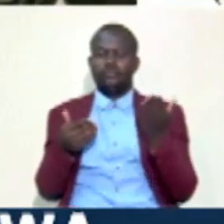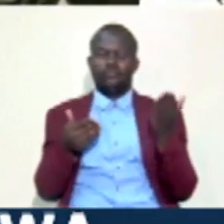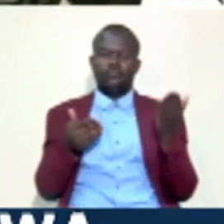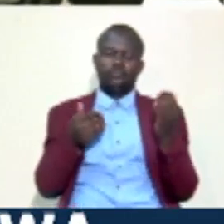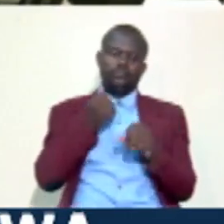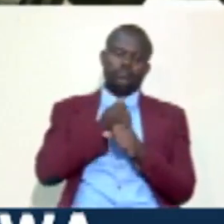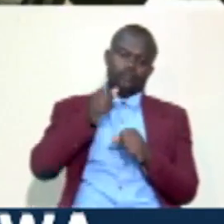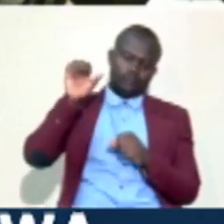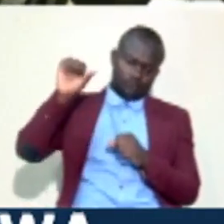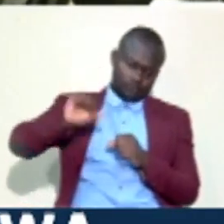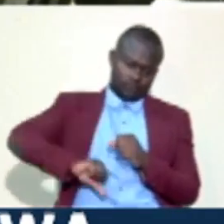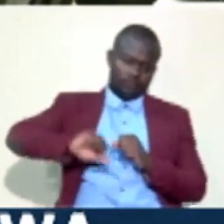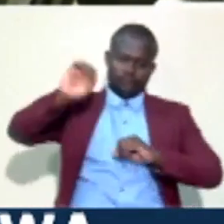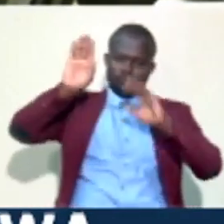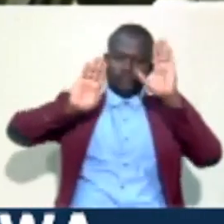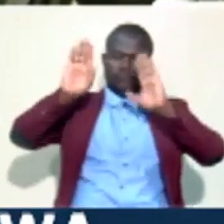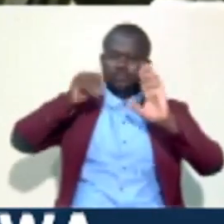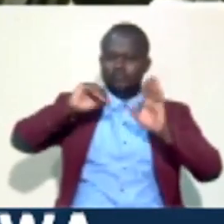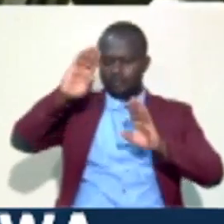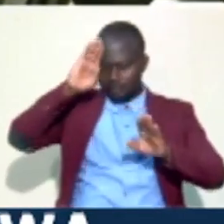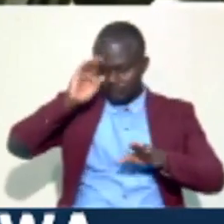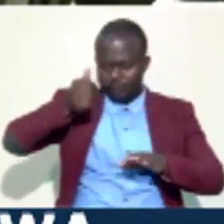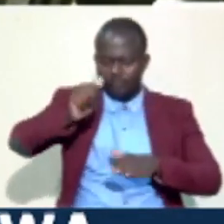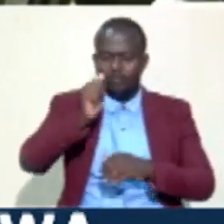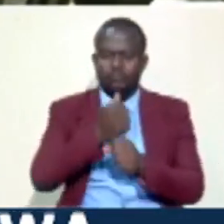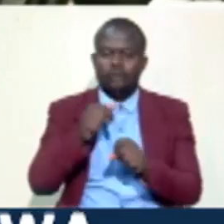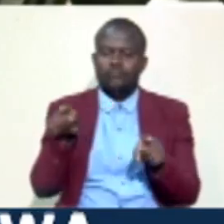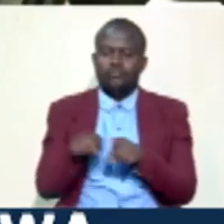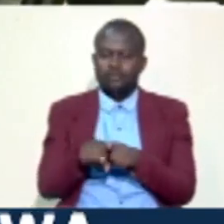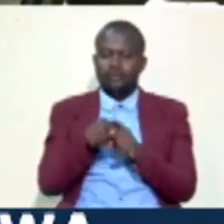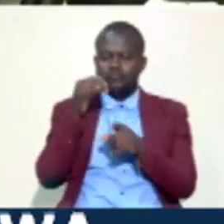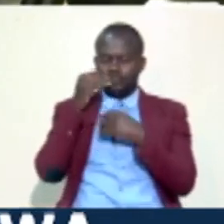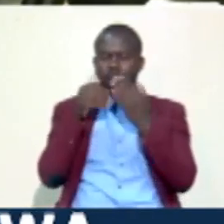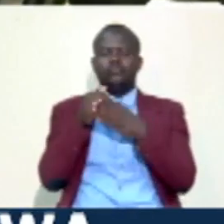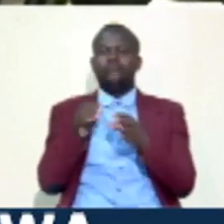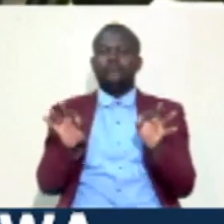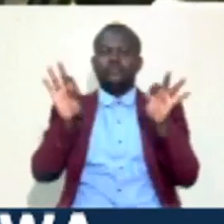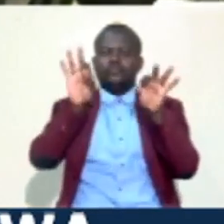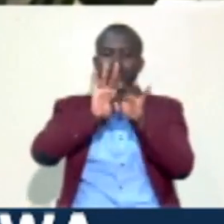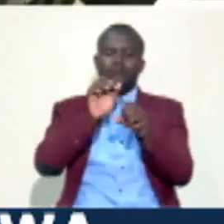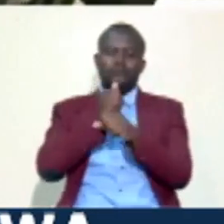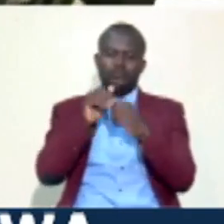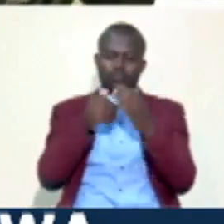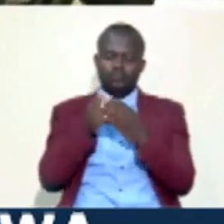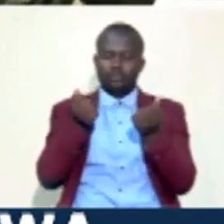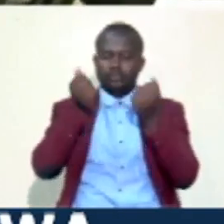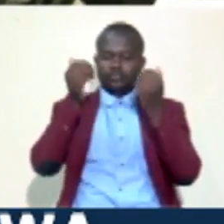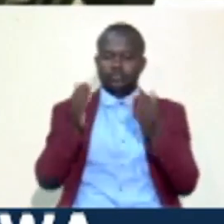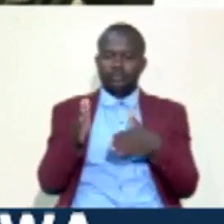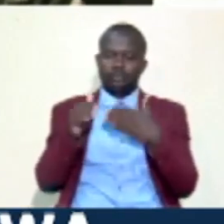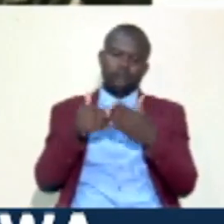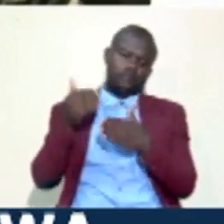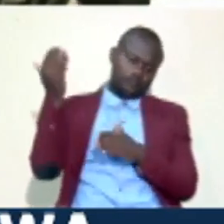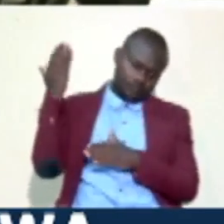mibi uruhare rwabo bapolisi babo bakoze ibyo ngibyo, baramutse bibaye ngombwa ko bakoranye n'abashoferi bariho icyo